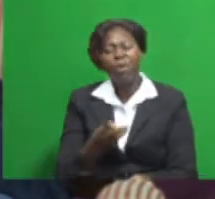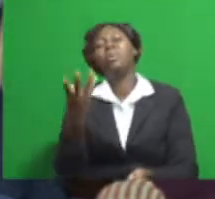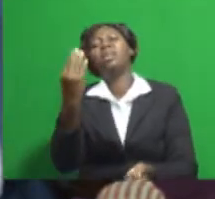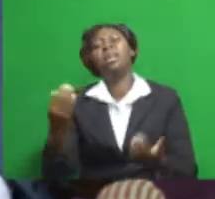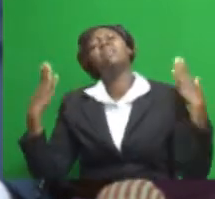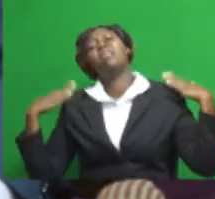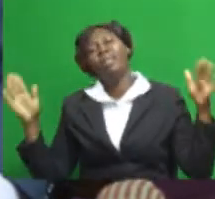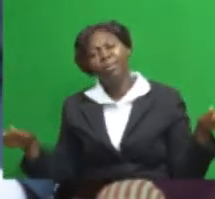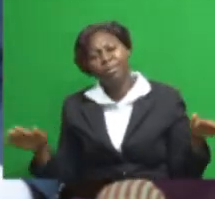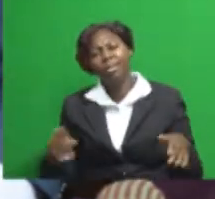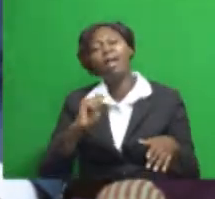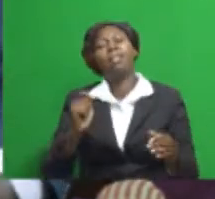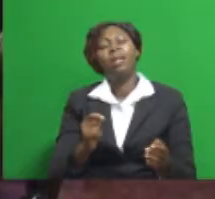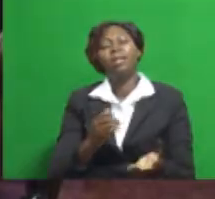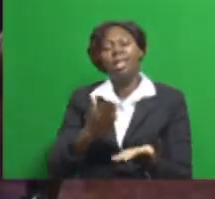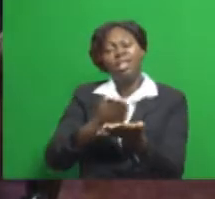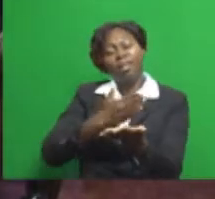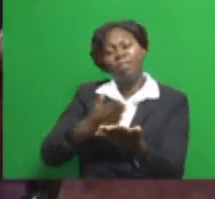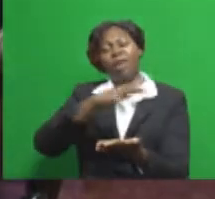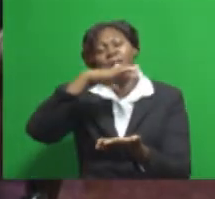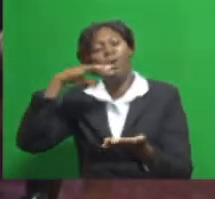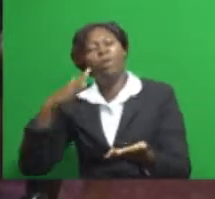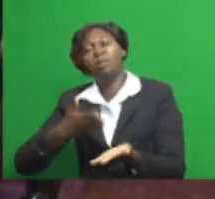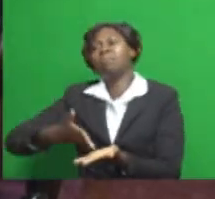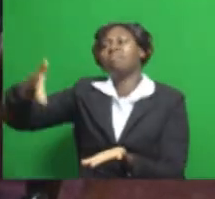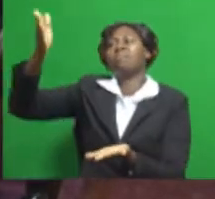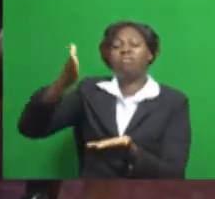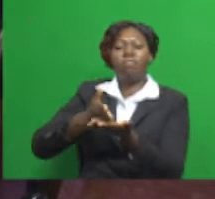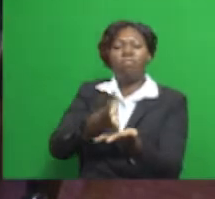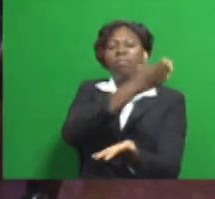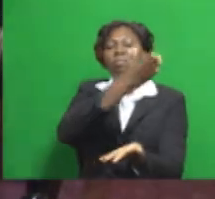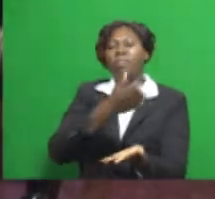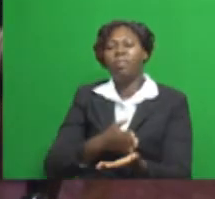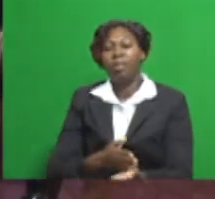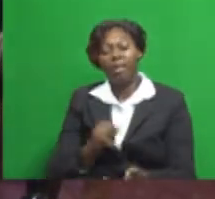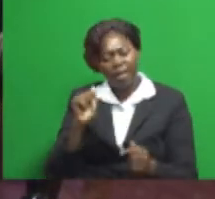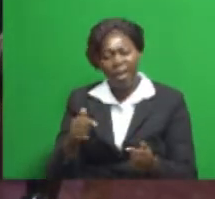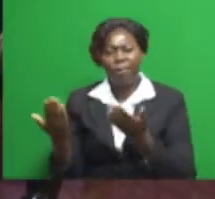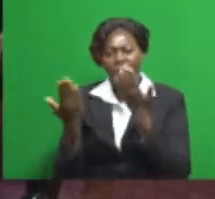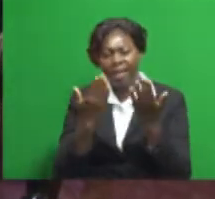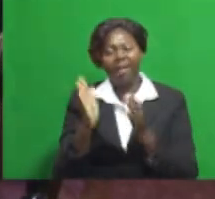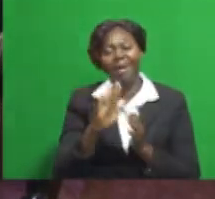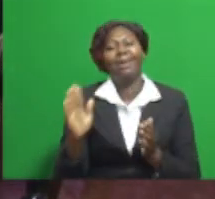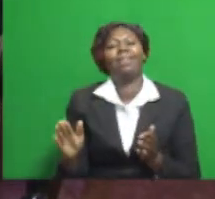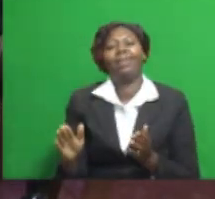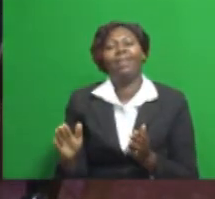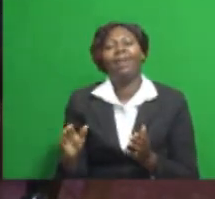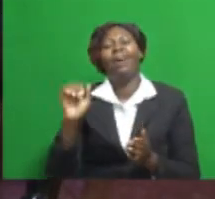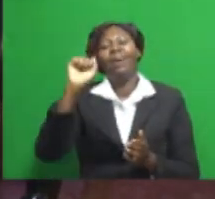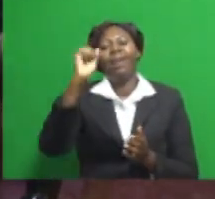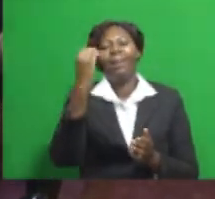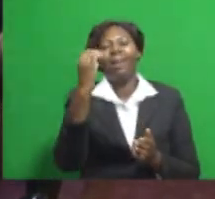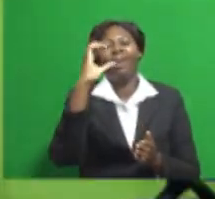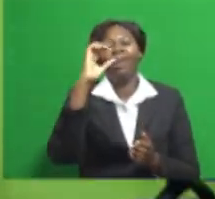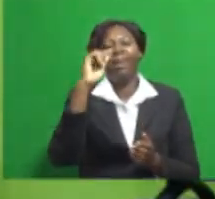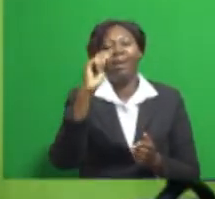sokunge kunge wopi. Ndoda kuti muverenge mumwe futi. Endai kuna Mabasa 12 right. Verse 1 to 5. Mabasa ya